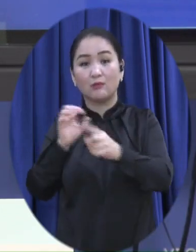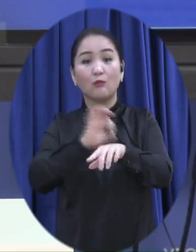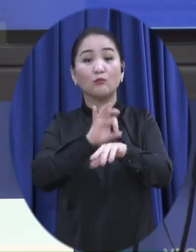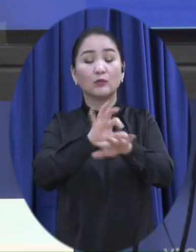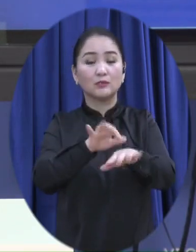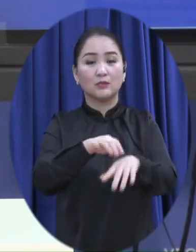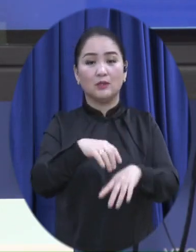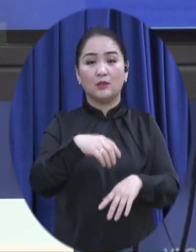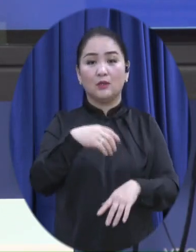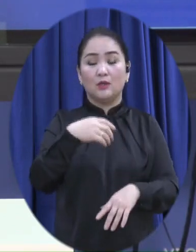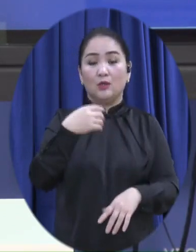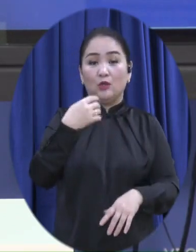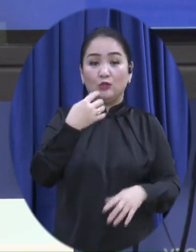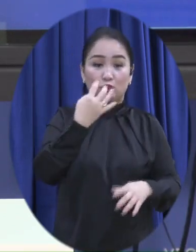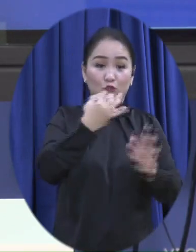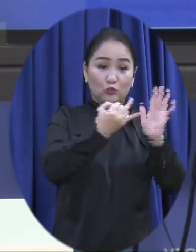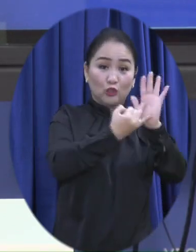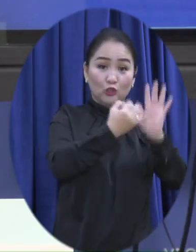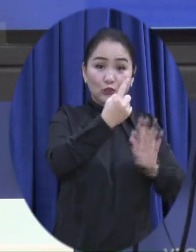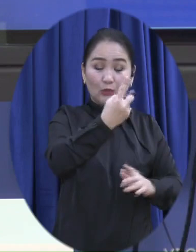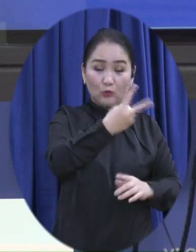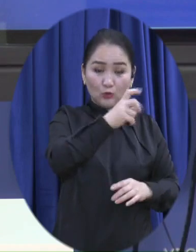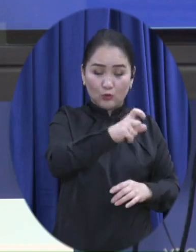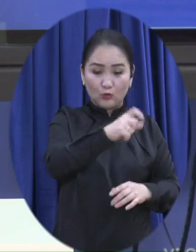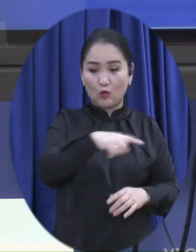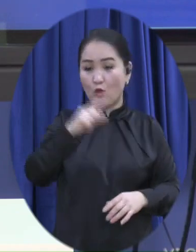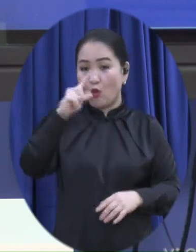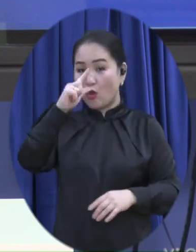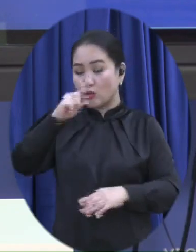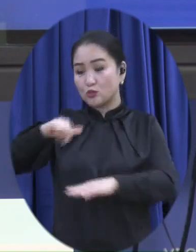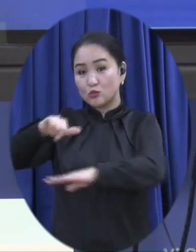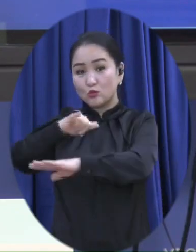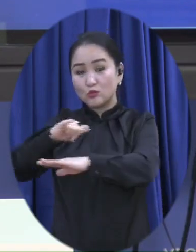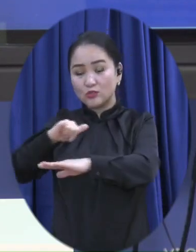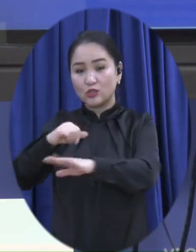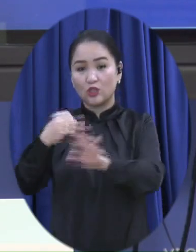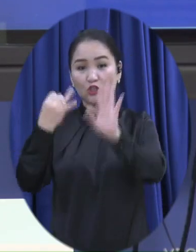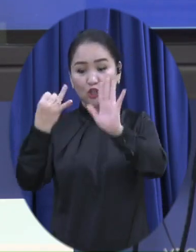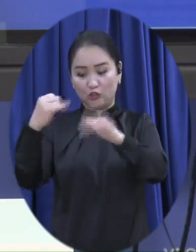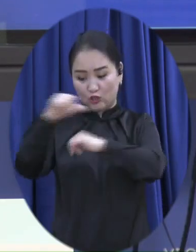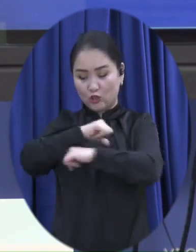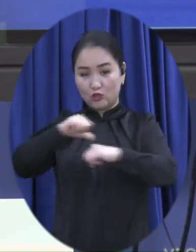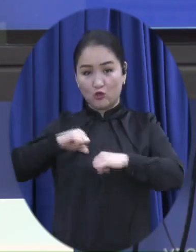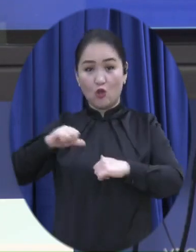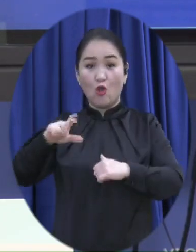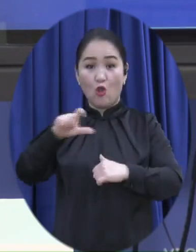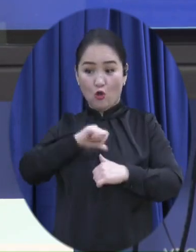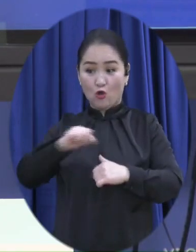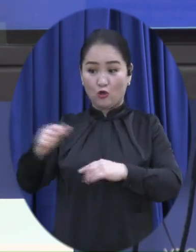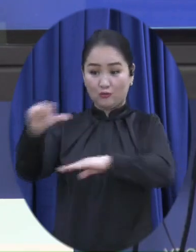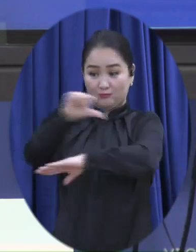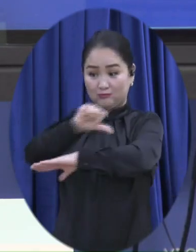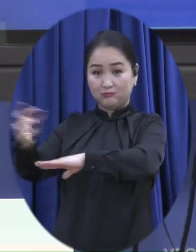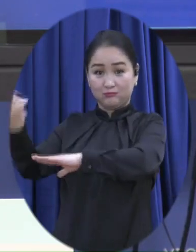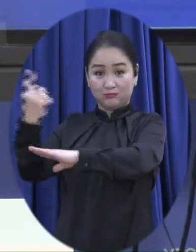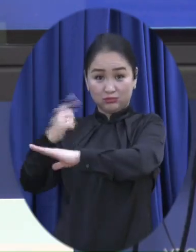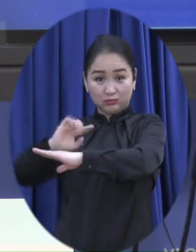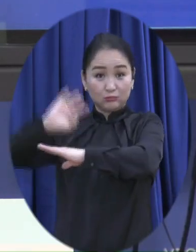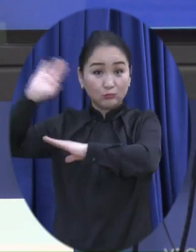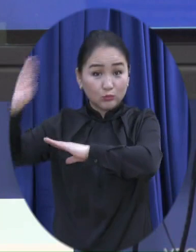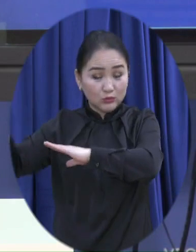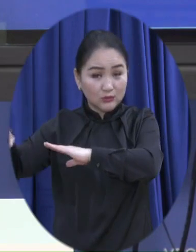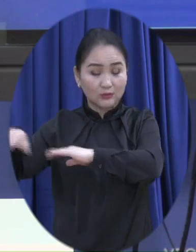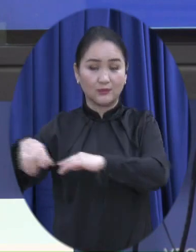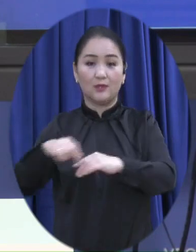Оросын албаны улсын 7 иргэн болвол өөрийн хүсэлтээр нутаг бутсан. За ингээд энэ тоо бол таарна. За хоёрдугаар